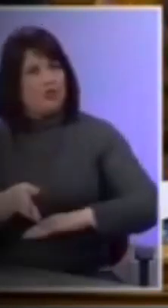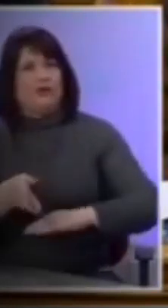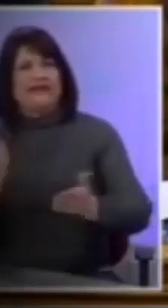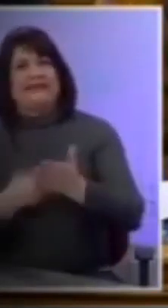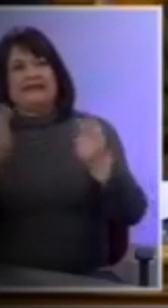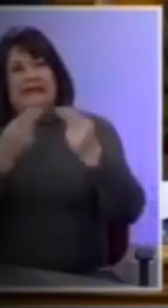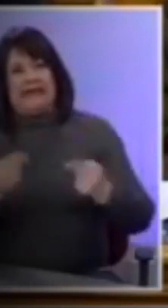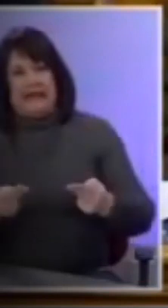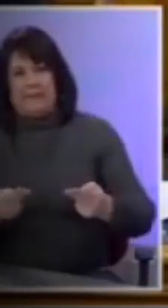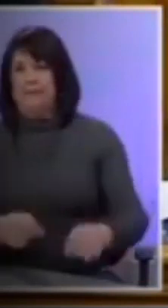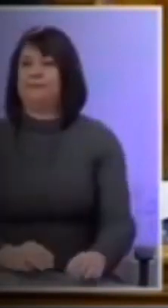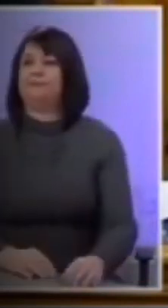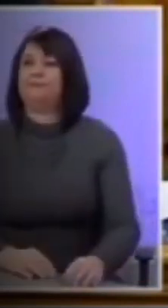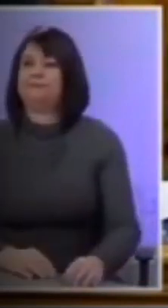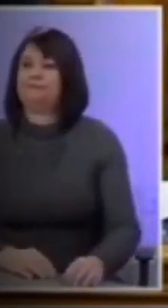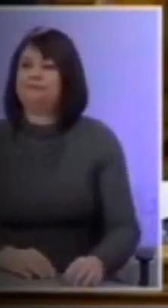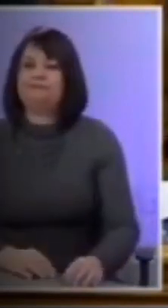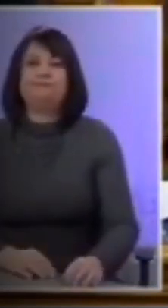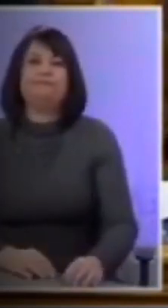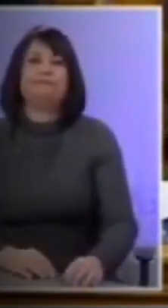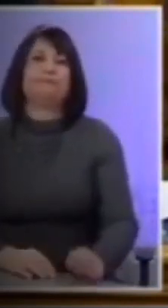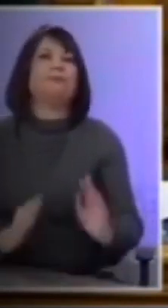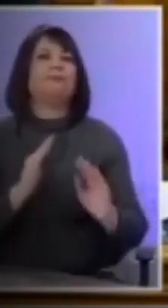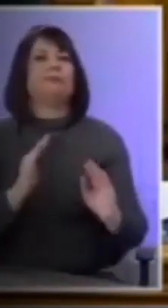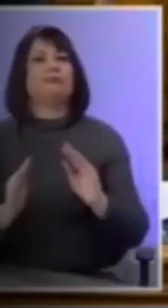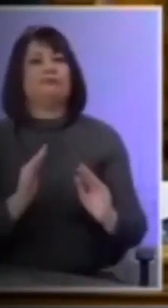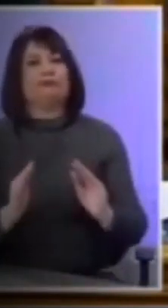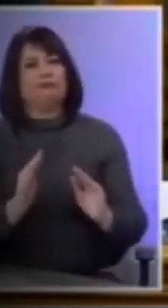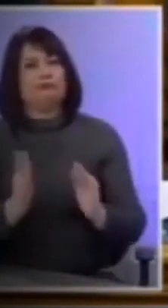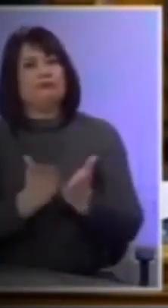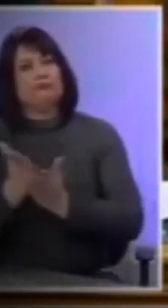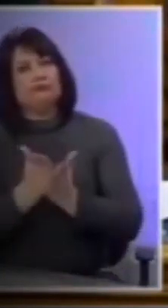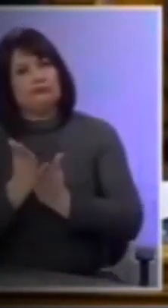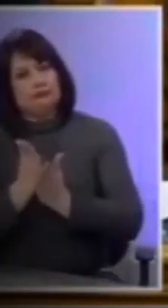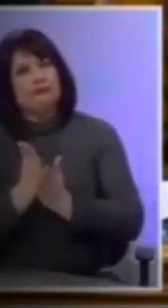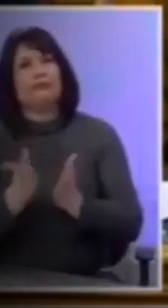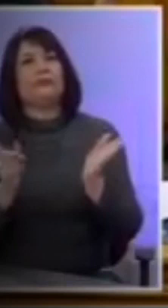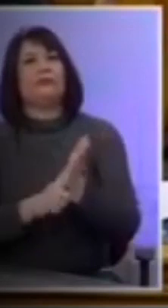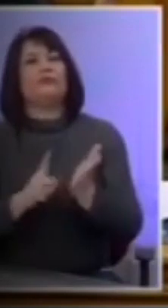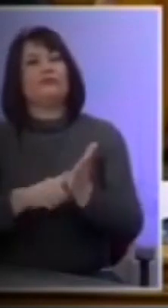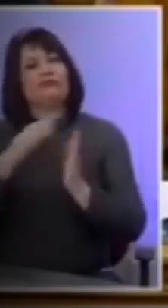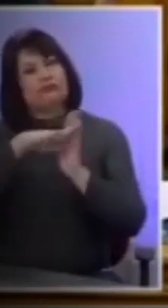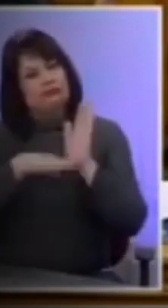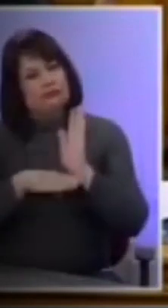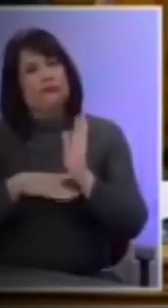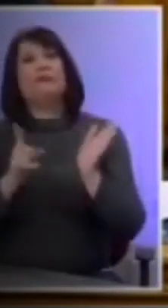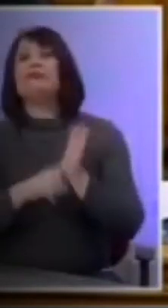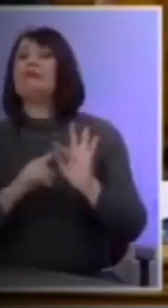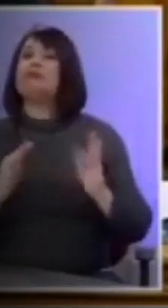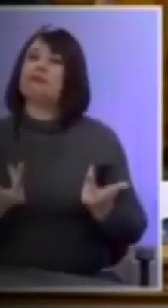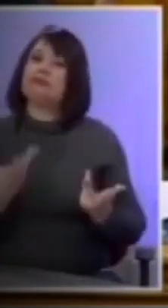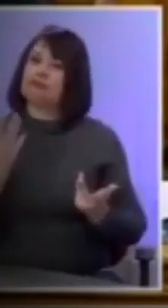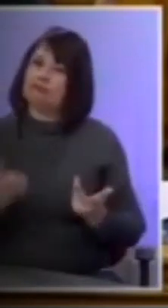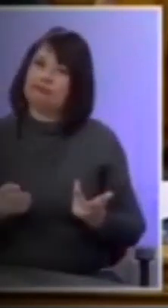Για να συμβεί αυτό και προκειμένου να προασπιστούν οι βασικές δικαιοικές αρχές του νομικού μας πολιτισμού, θα πρέπει να